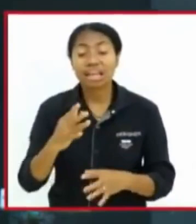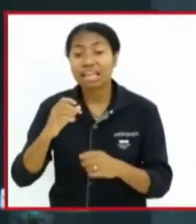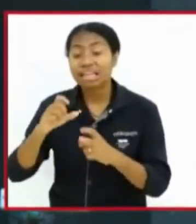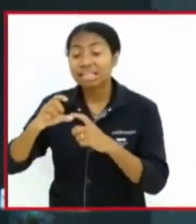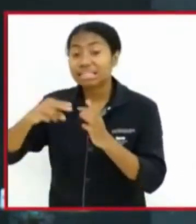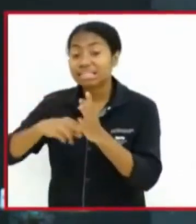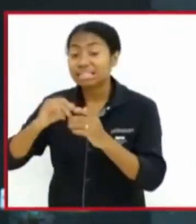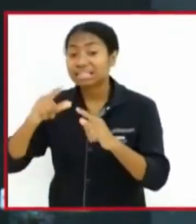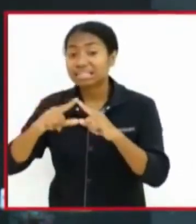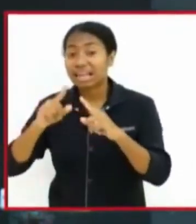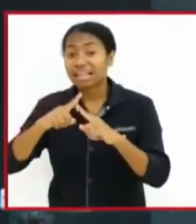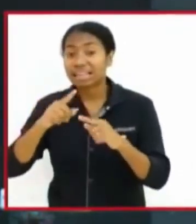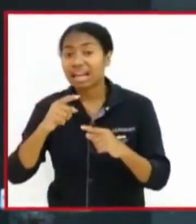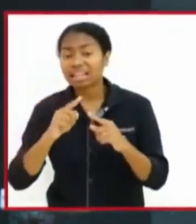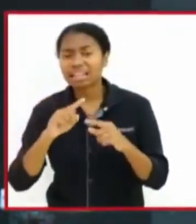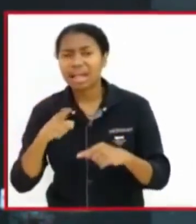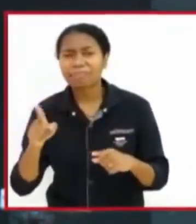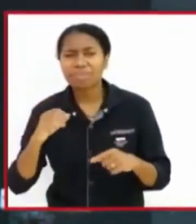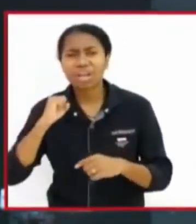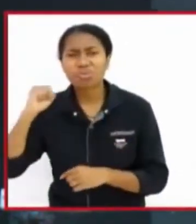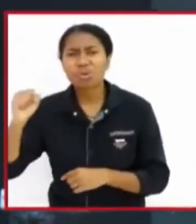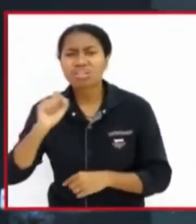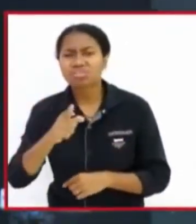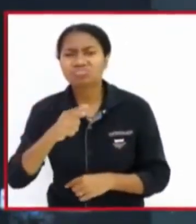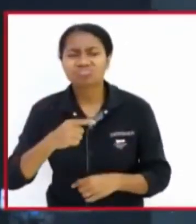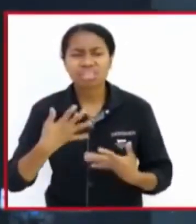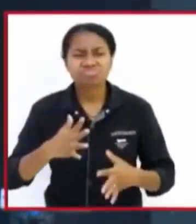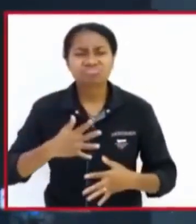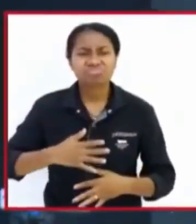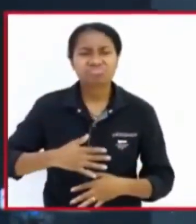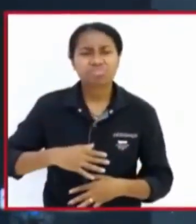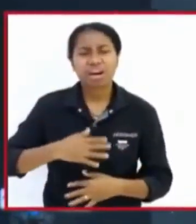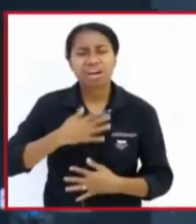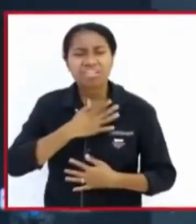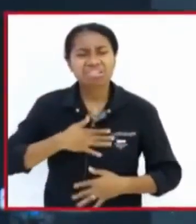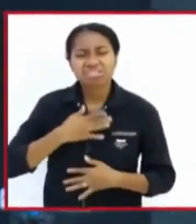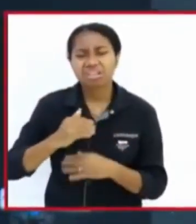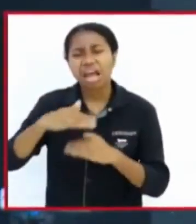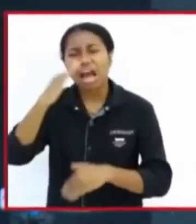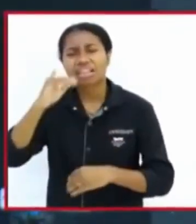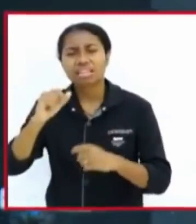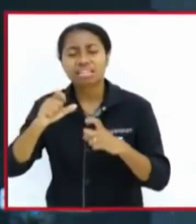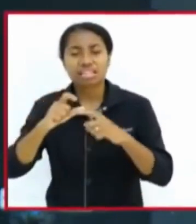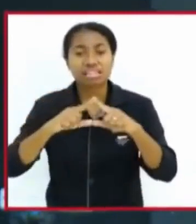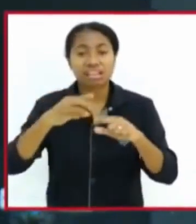berkurang tapi kekuatan mereka mereka masih merasa di atas Israel